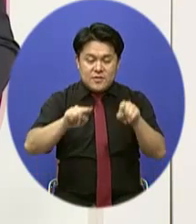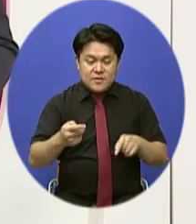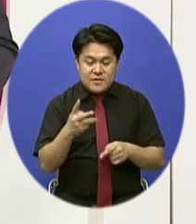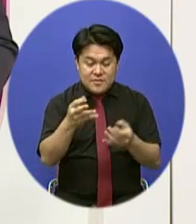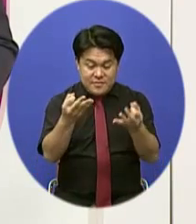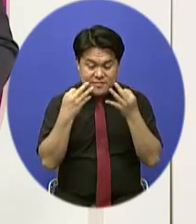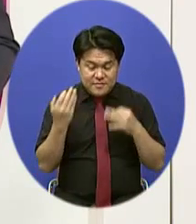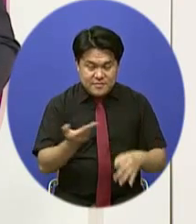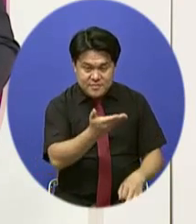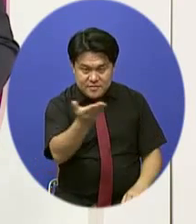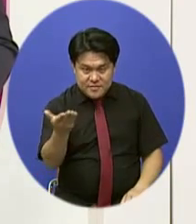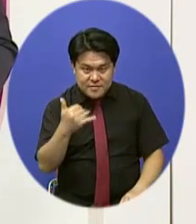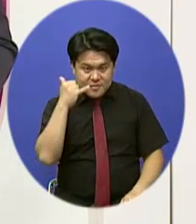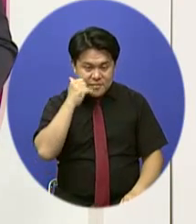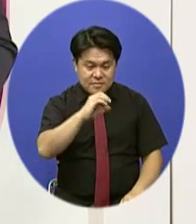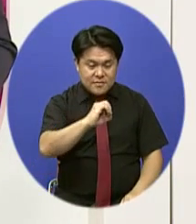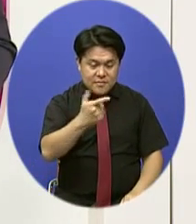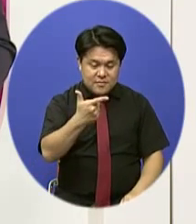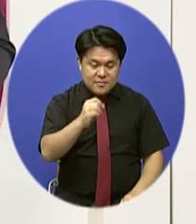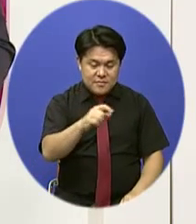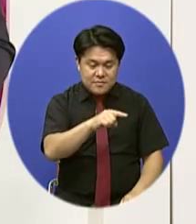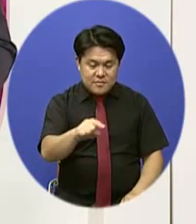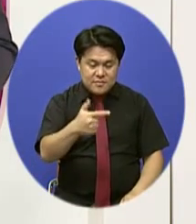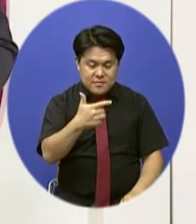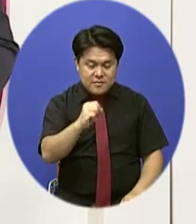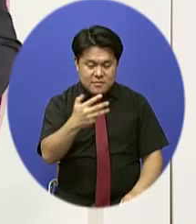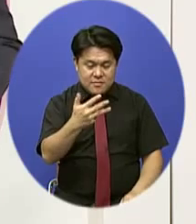계신 시청자 여러분,